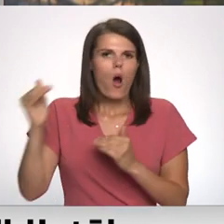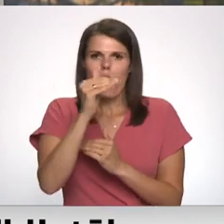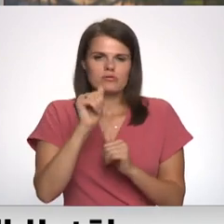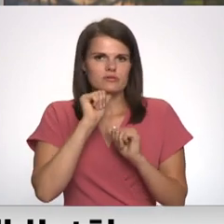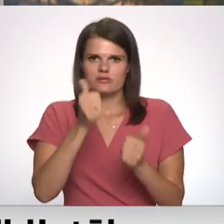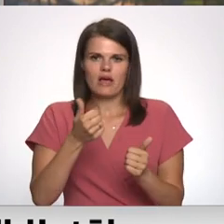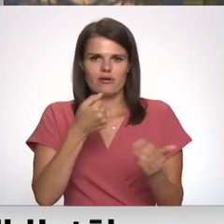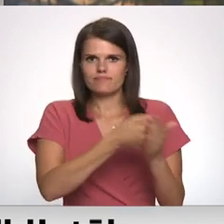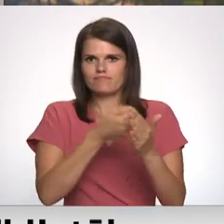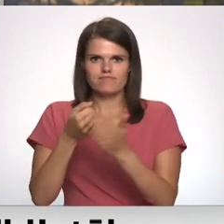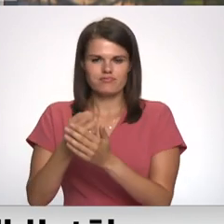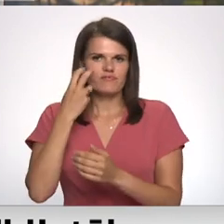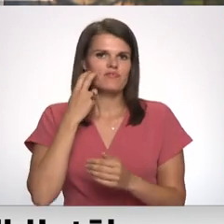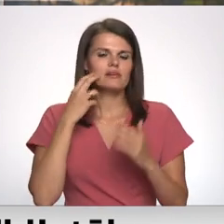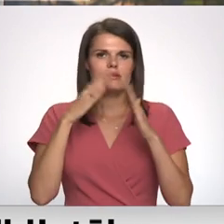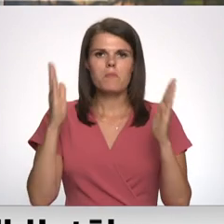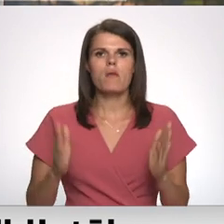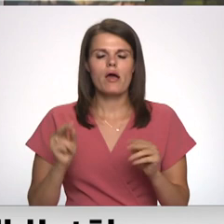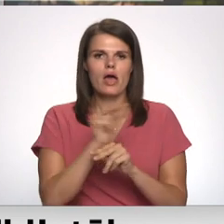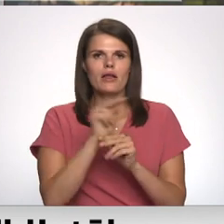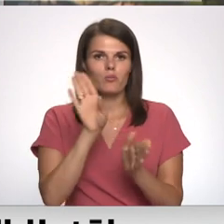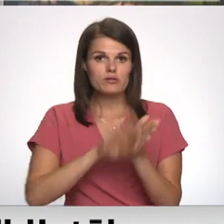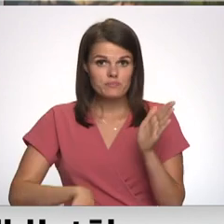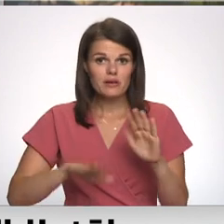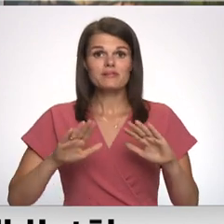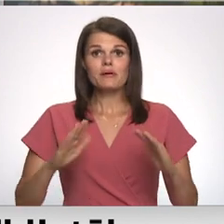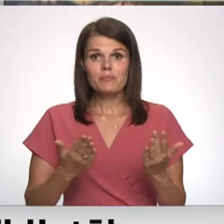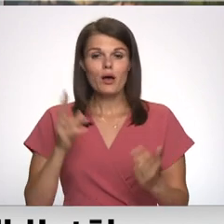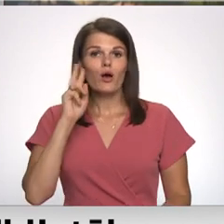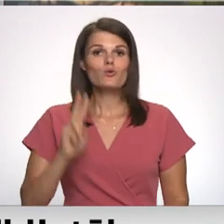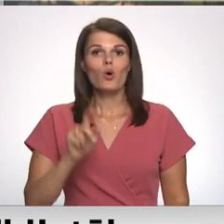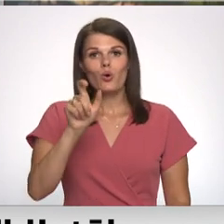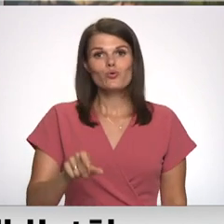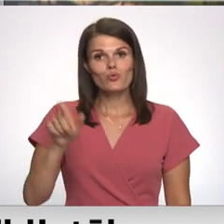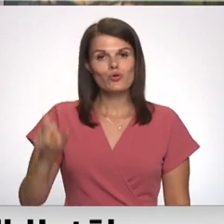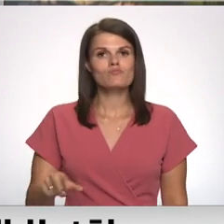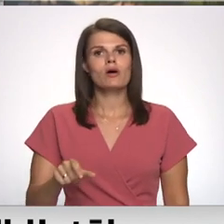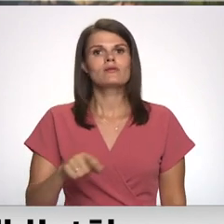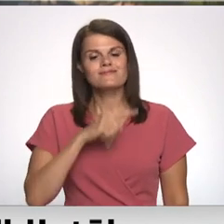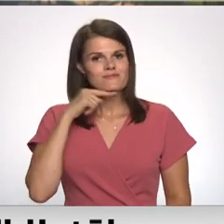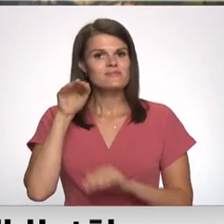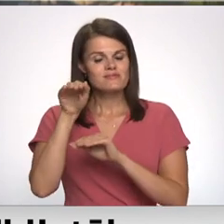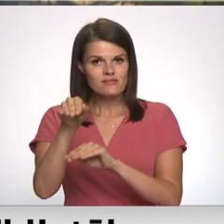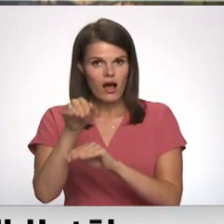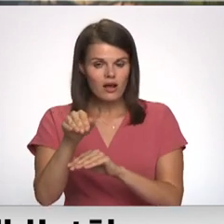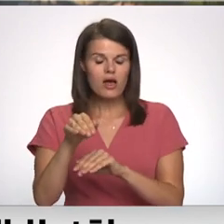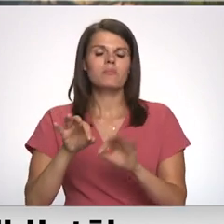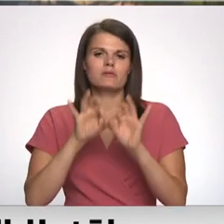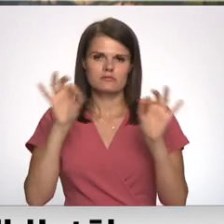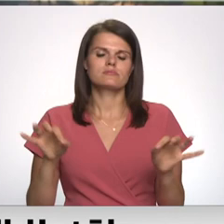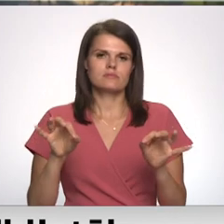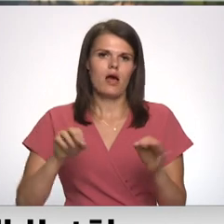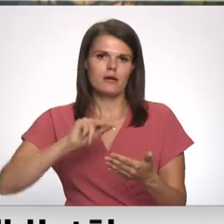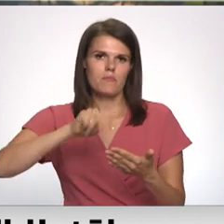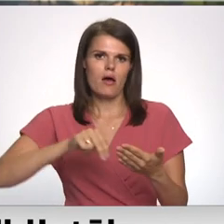uzturētu bibliotēku neremontētā ēkā. Jūrmalnieki savus grāmatu krātos saglabāšanai sākuši vākt pārakstus un